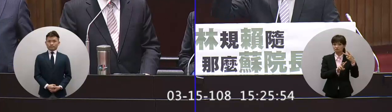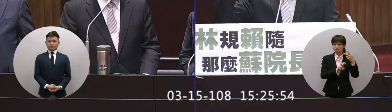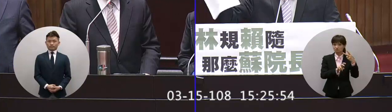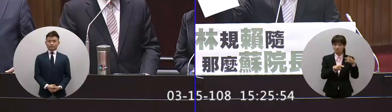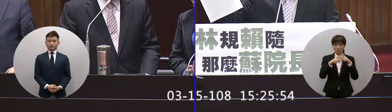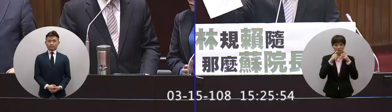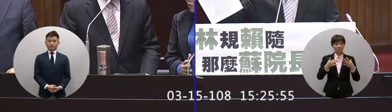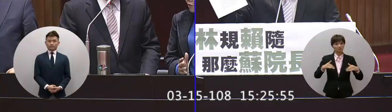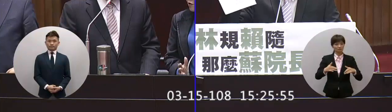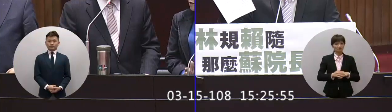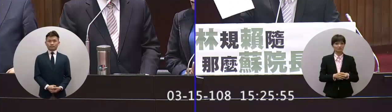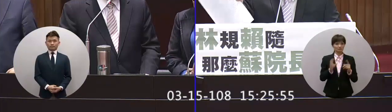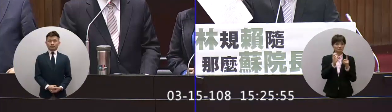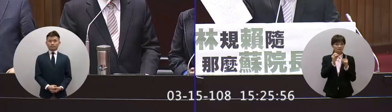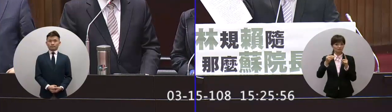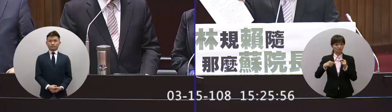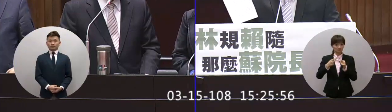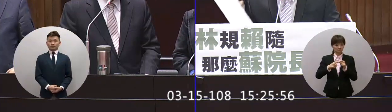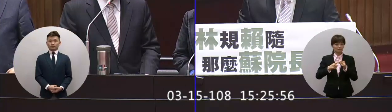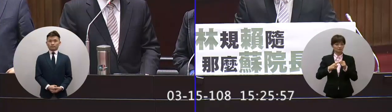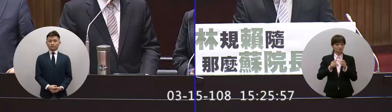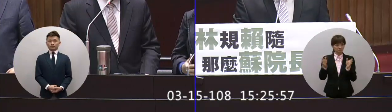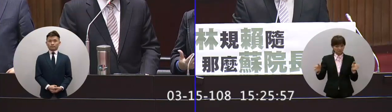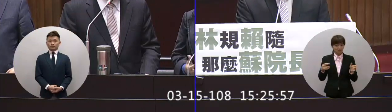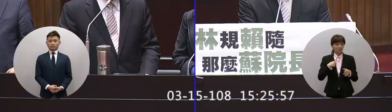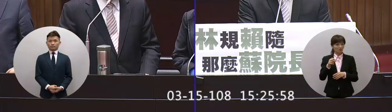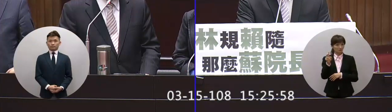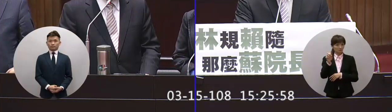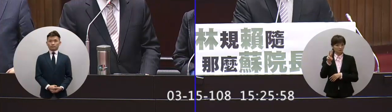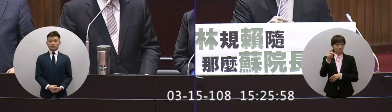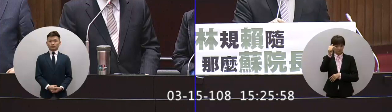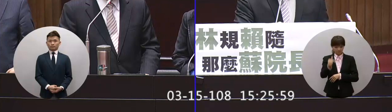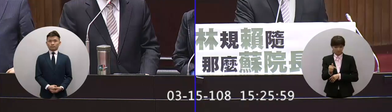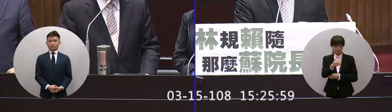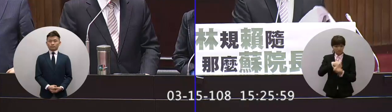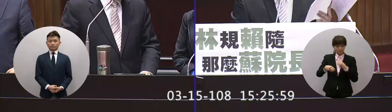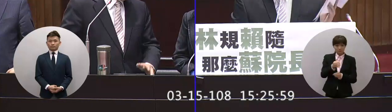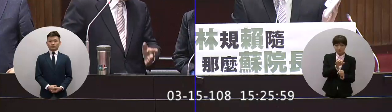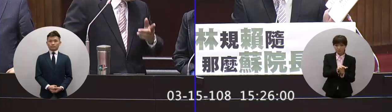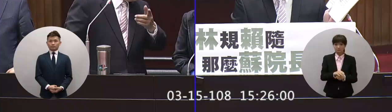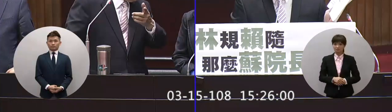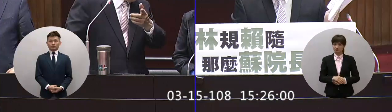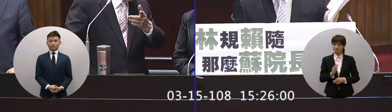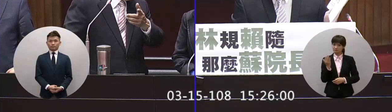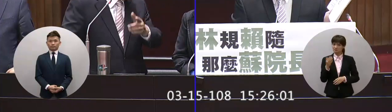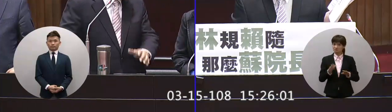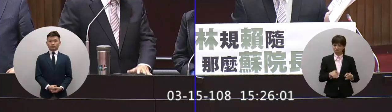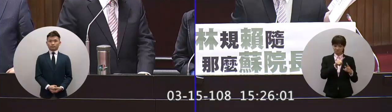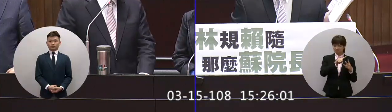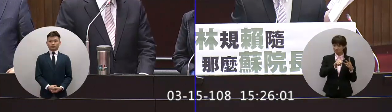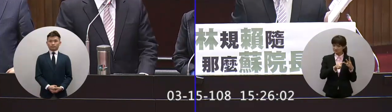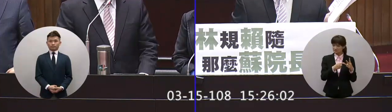109年的时候要拨200亿来拨补，可是我刚跟你讲了，在条例当中这三项都是极其敏